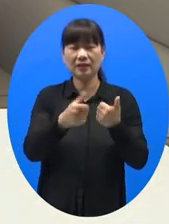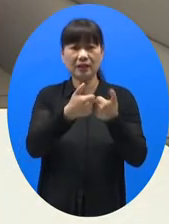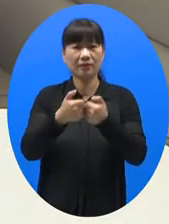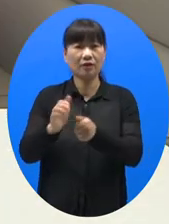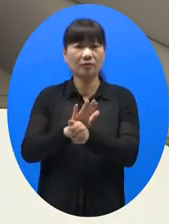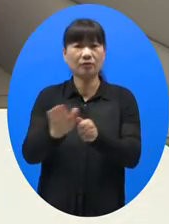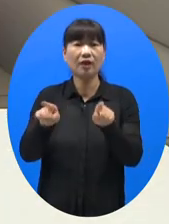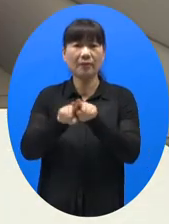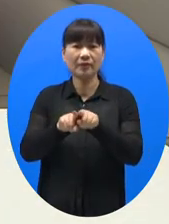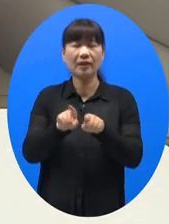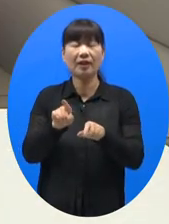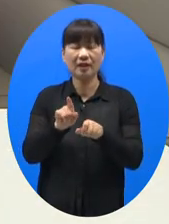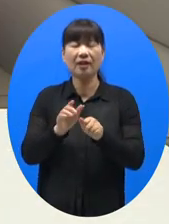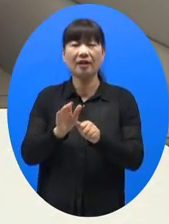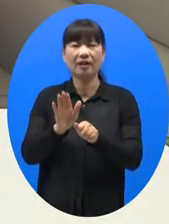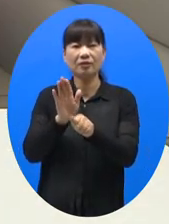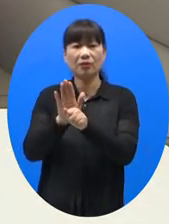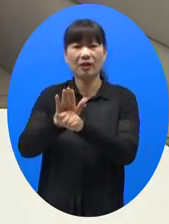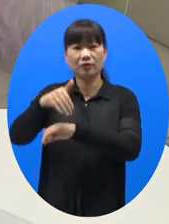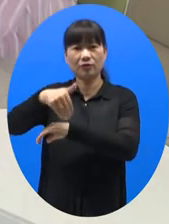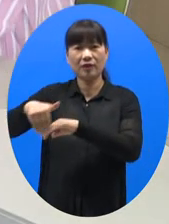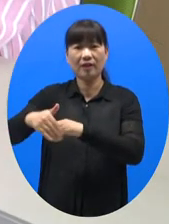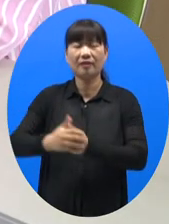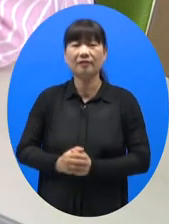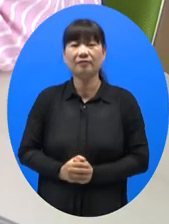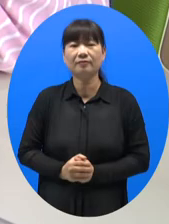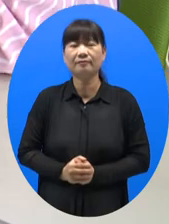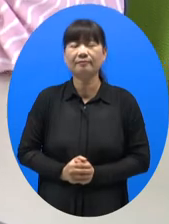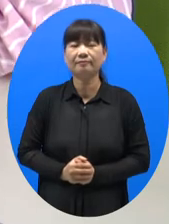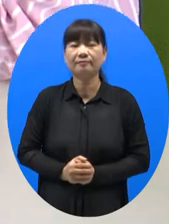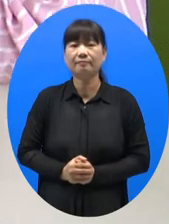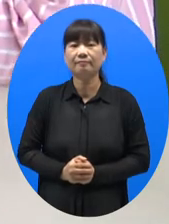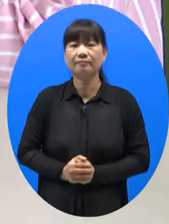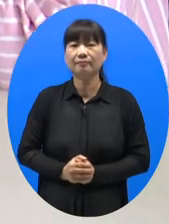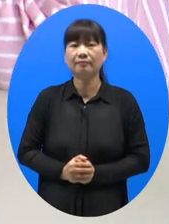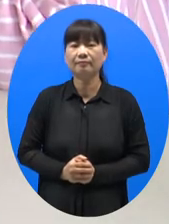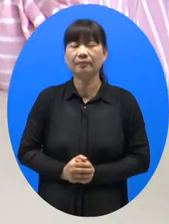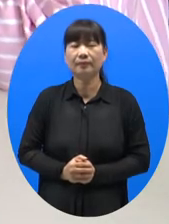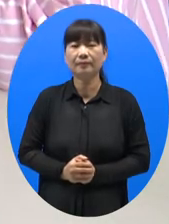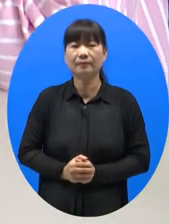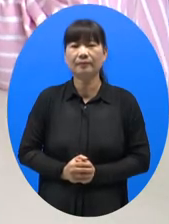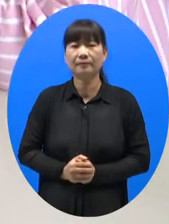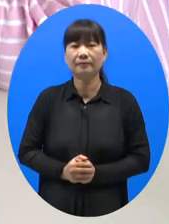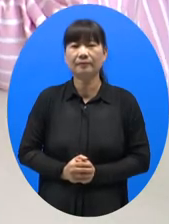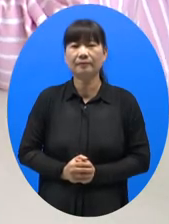등도 함께 받을 수 있게 하겠다는 설명입니다. 경기지TV 최지연입니다.